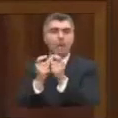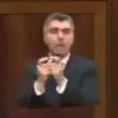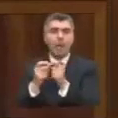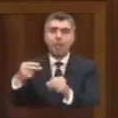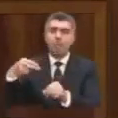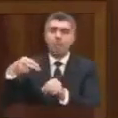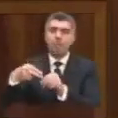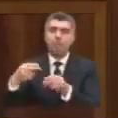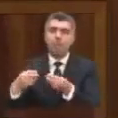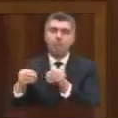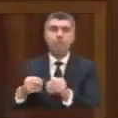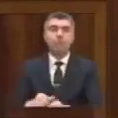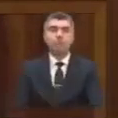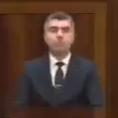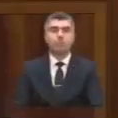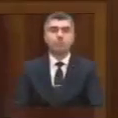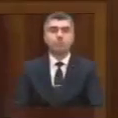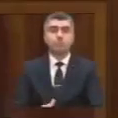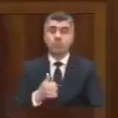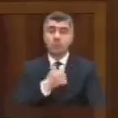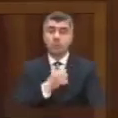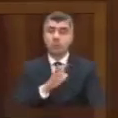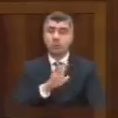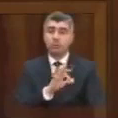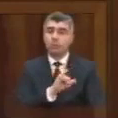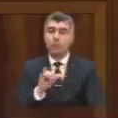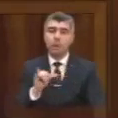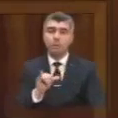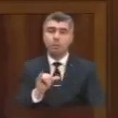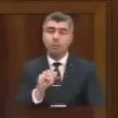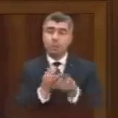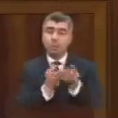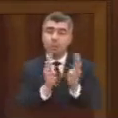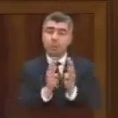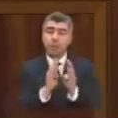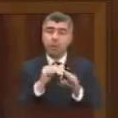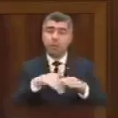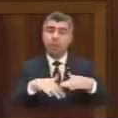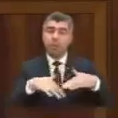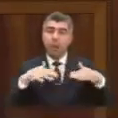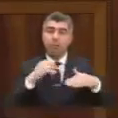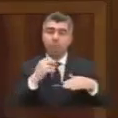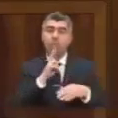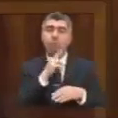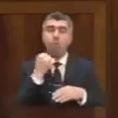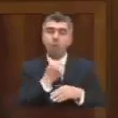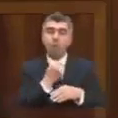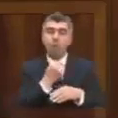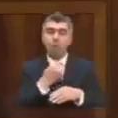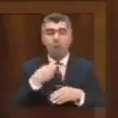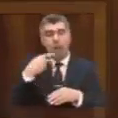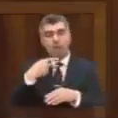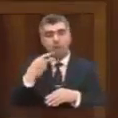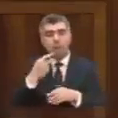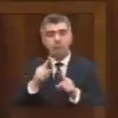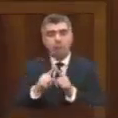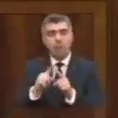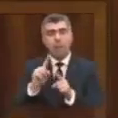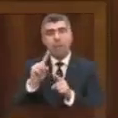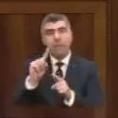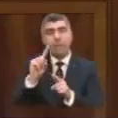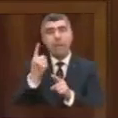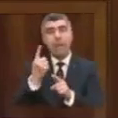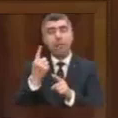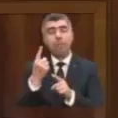المحروقات. حنا مش حنا اللي قلنا بوحدتنا في المهمة الاستطلاعية، دليل أن الحكومة السابقة تكلمت على هامش ديال درهم ونص